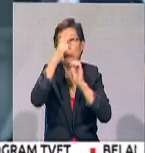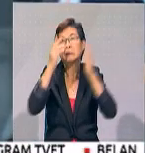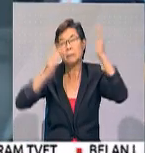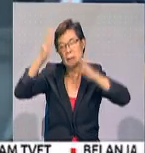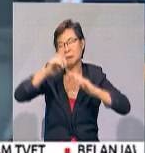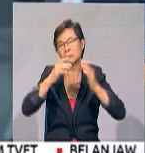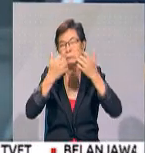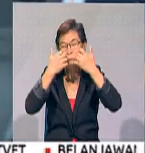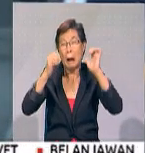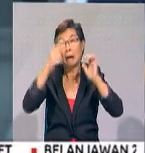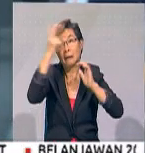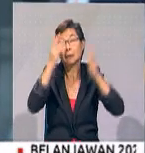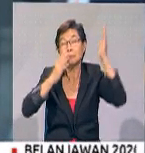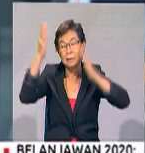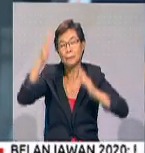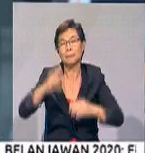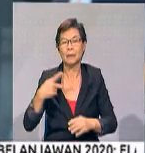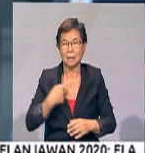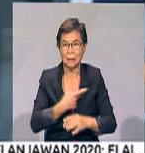sebenarnya. Dan